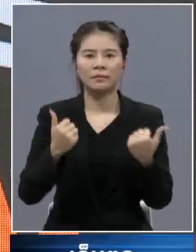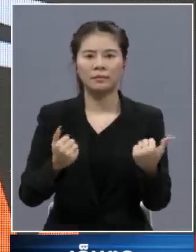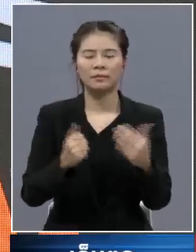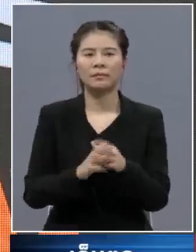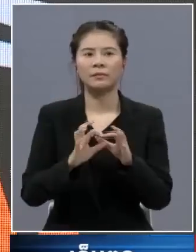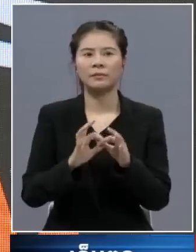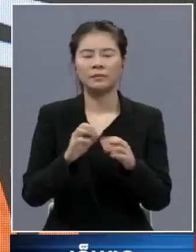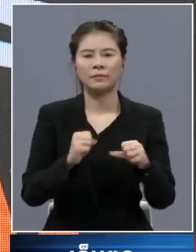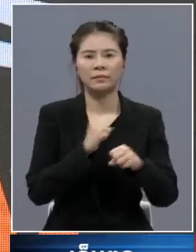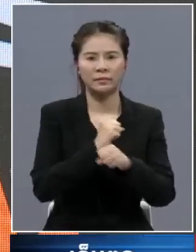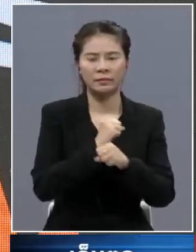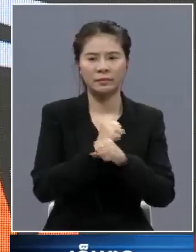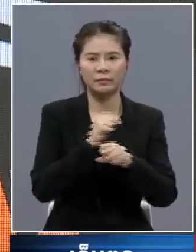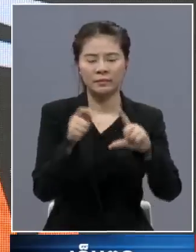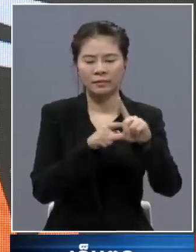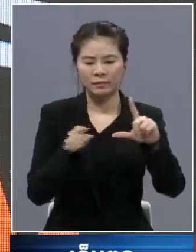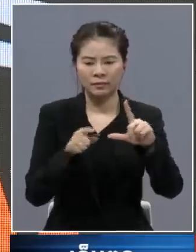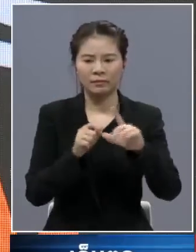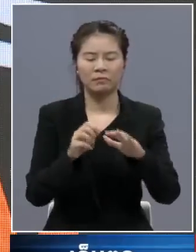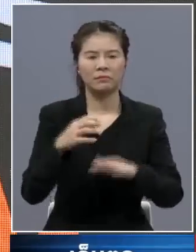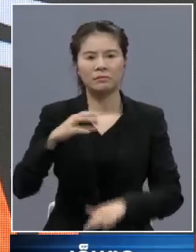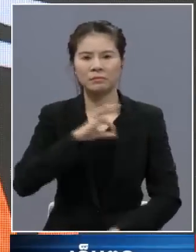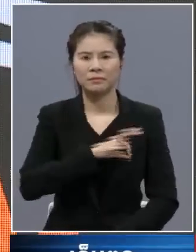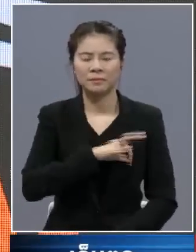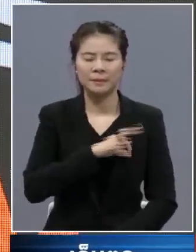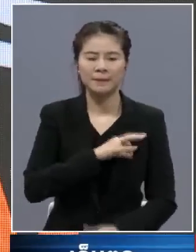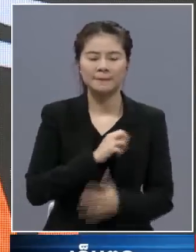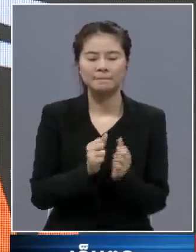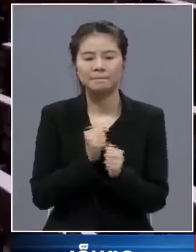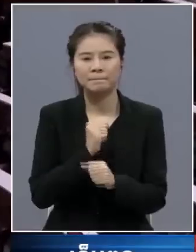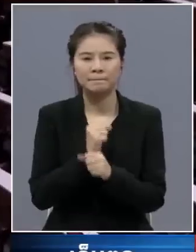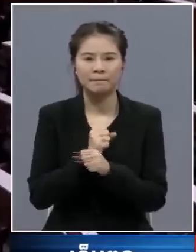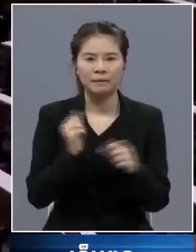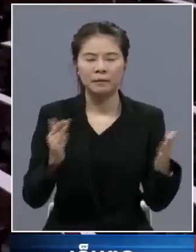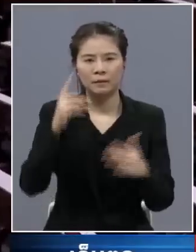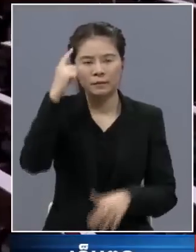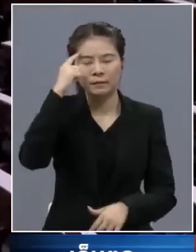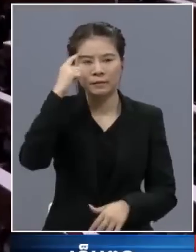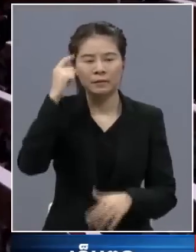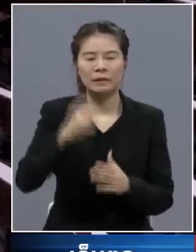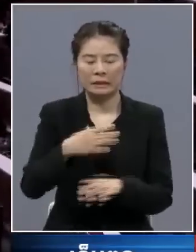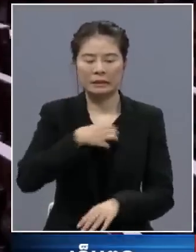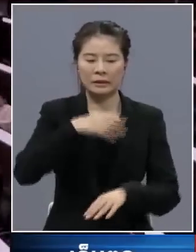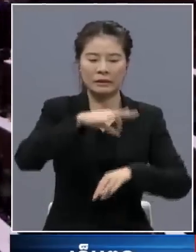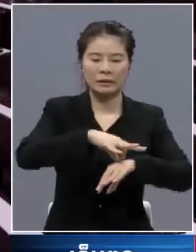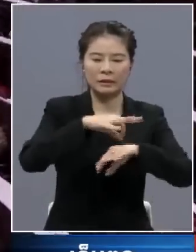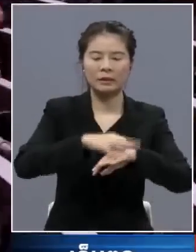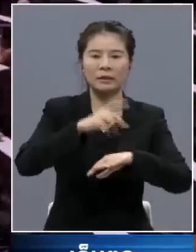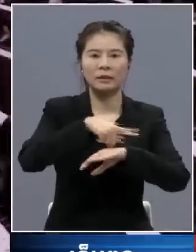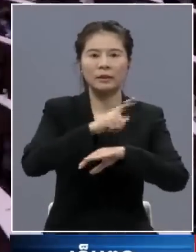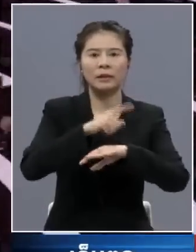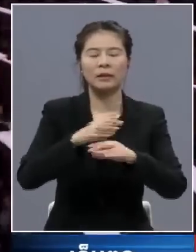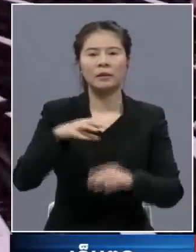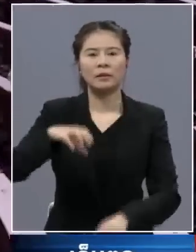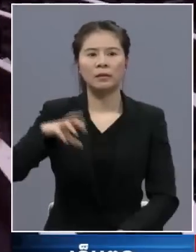ดดันไปยังก้าวไกลโดยตรงด้วยเหมือนกันนะครับในการที่จะเอาเก้าอี้เนี้ยมาเป็นในส่วนของโควต้า